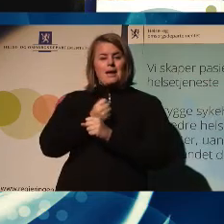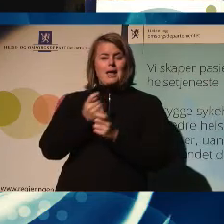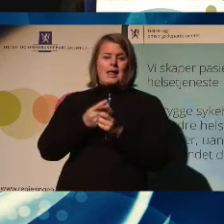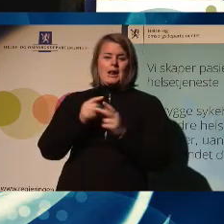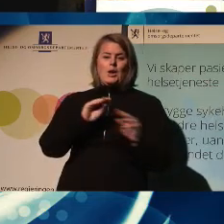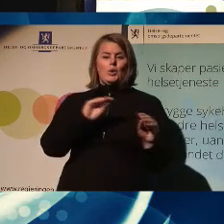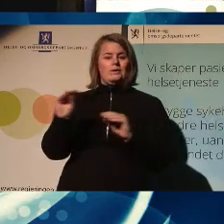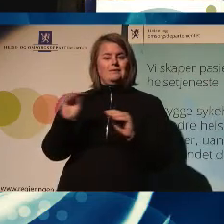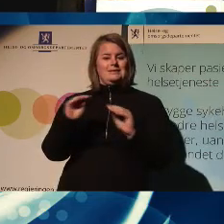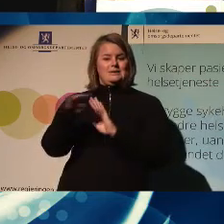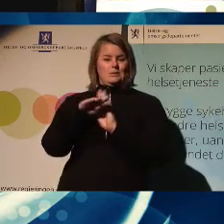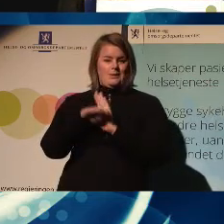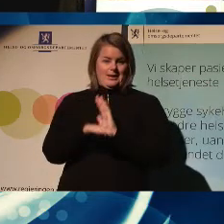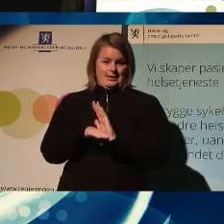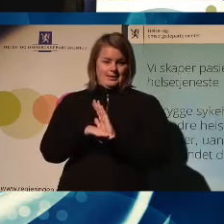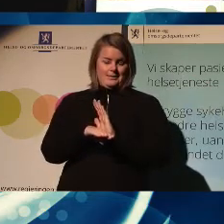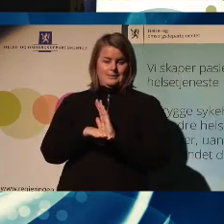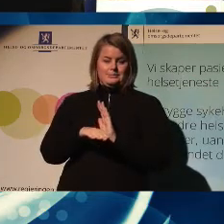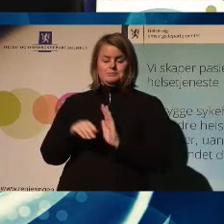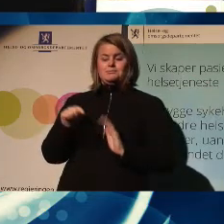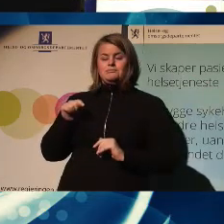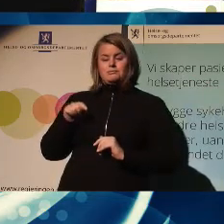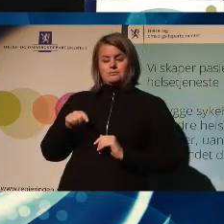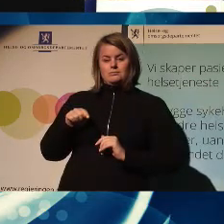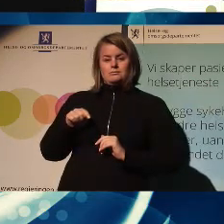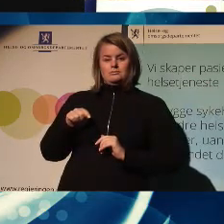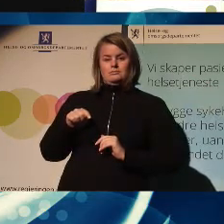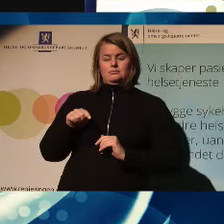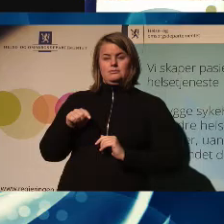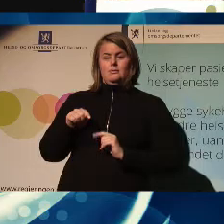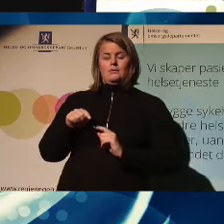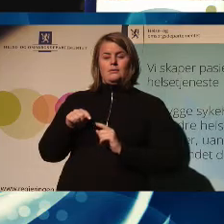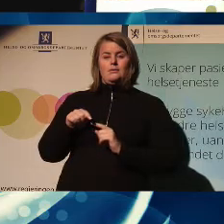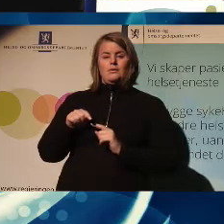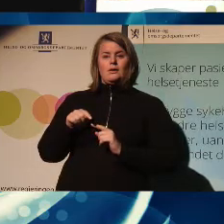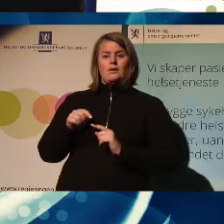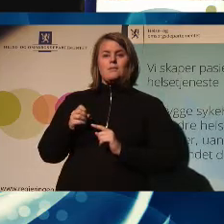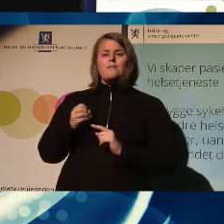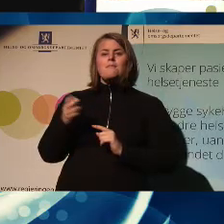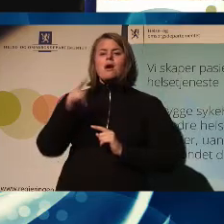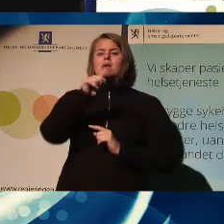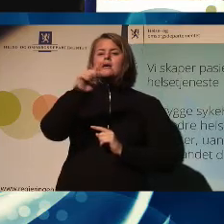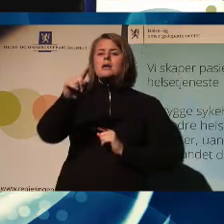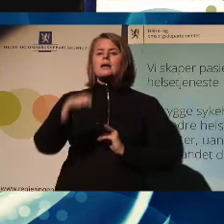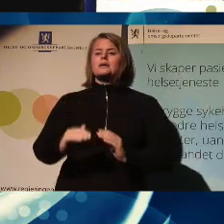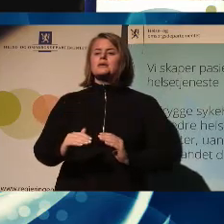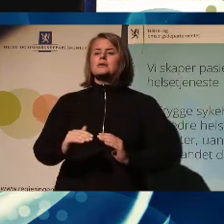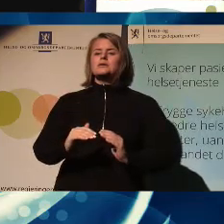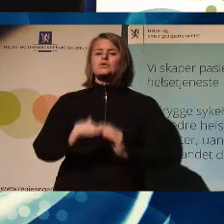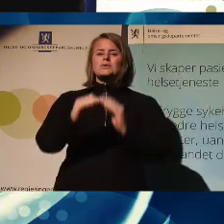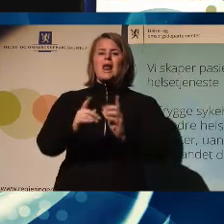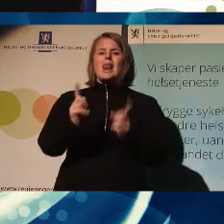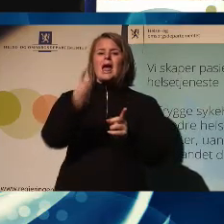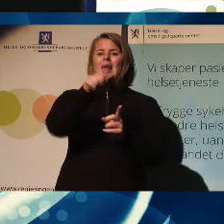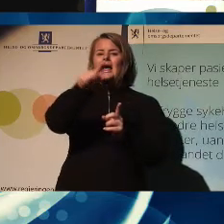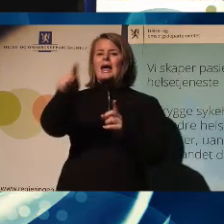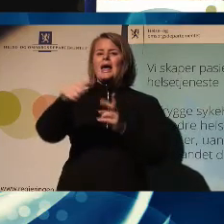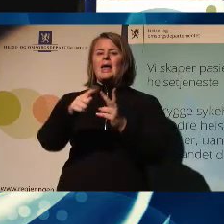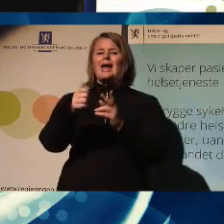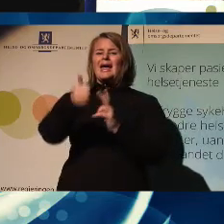undervisningsopplegg. Der har vi i samarbeid med mange av byens sosiallærere og